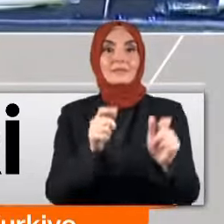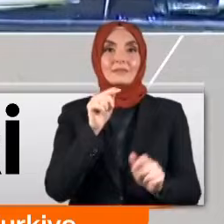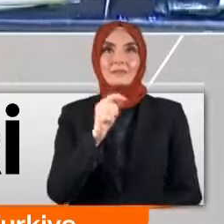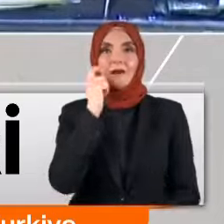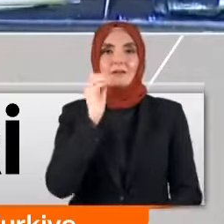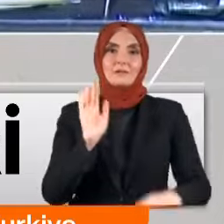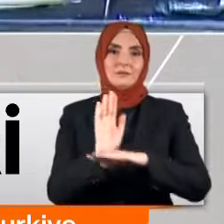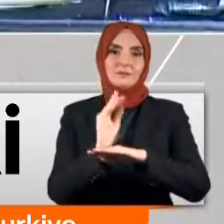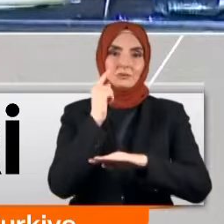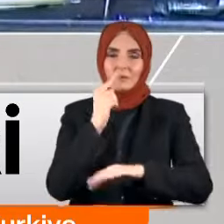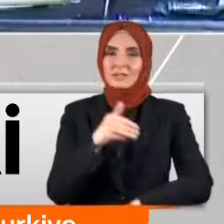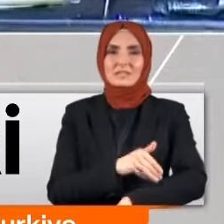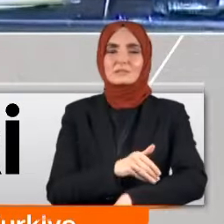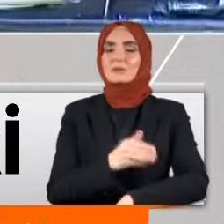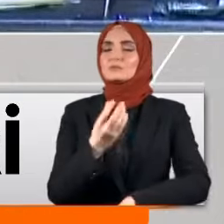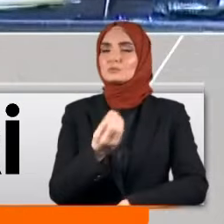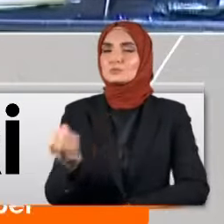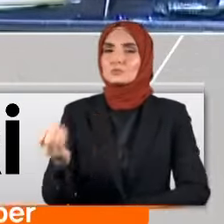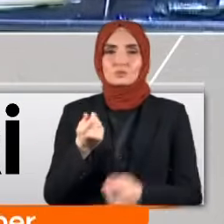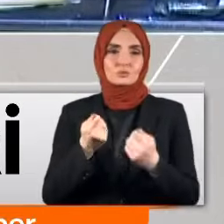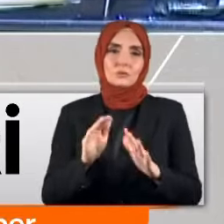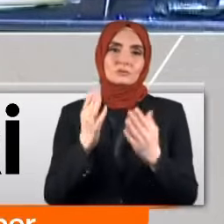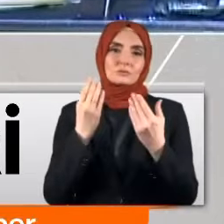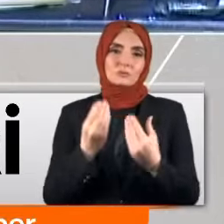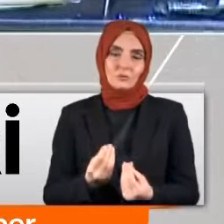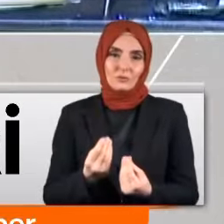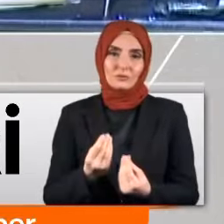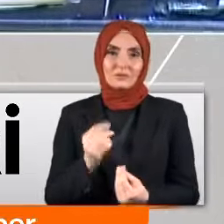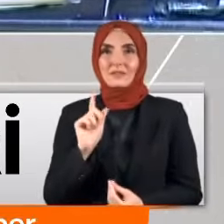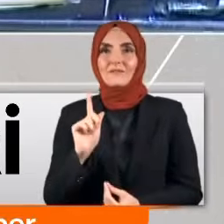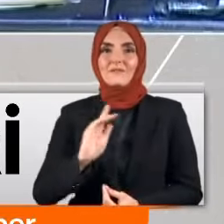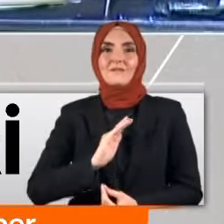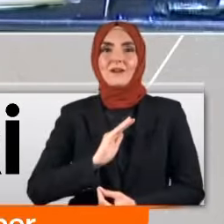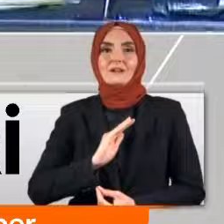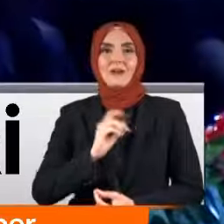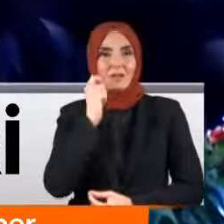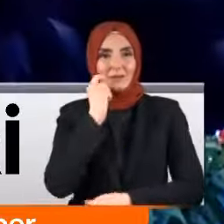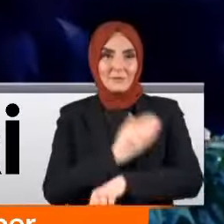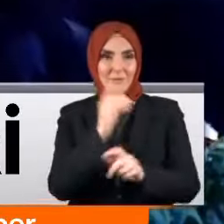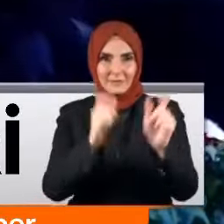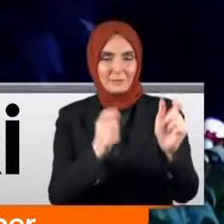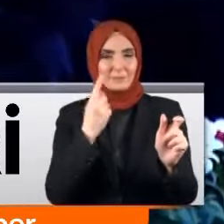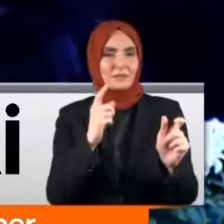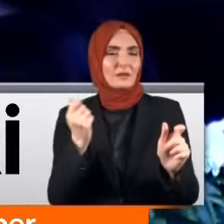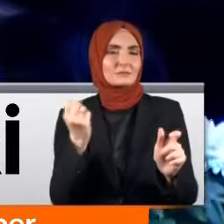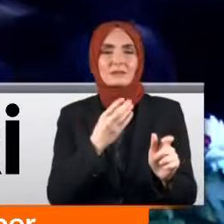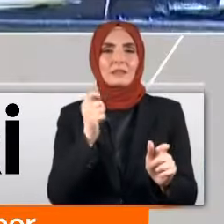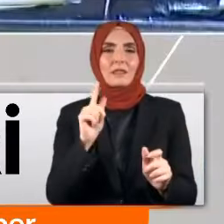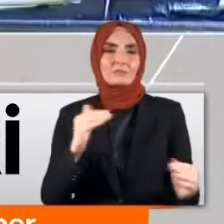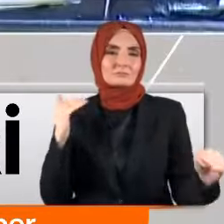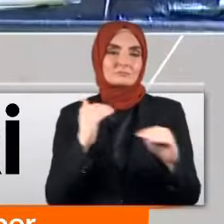hizmete ücretsiz ulaşacak, ihtiyaç sahibi başkentlilere binlerce liralık destek verilecek. Sosyal refah